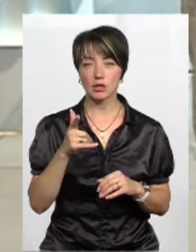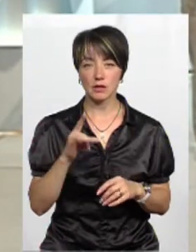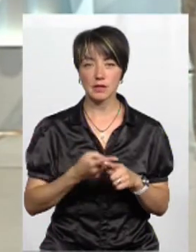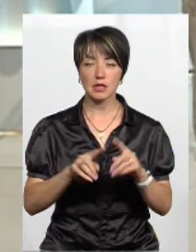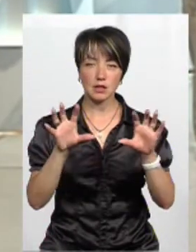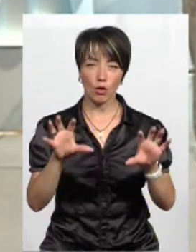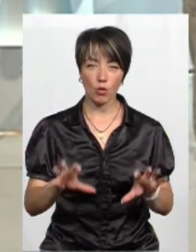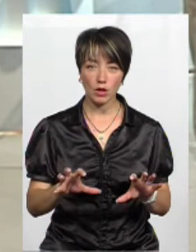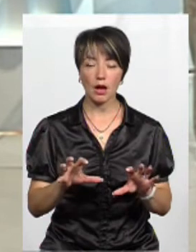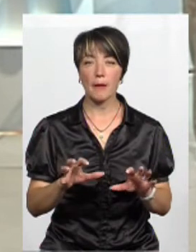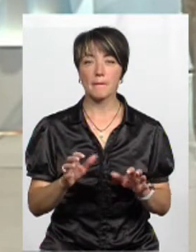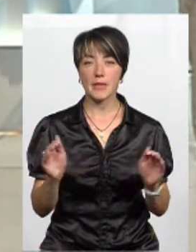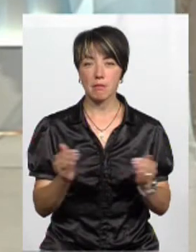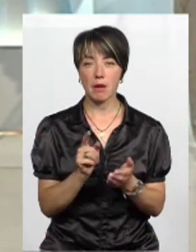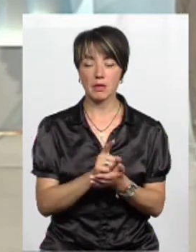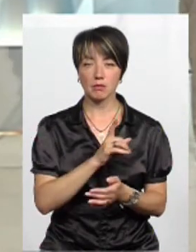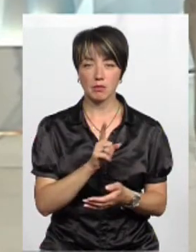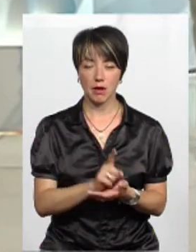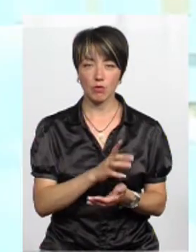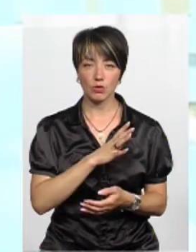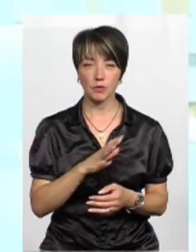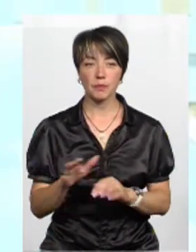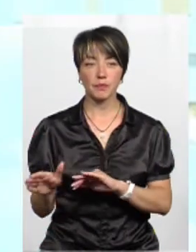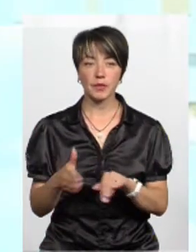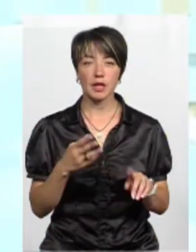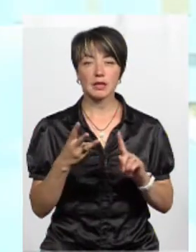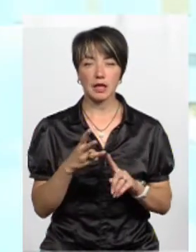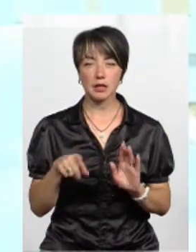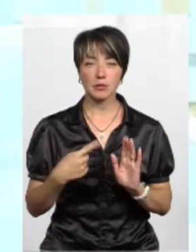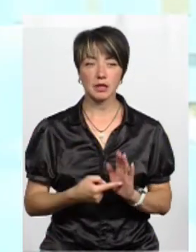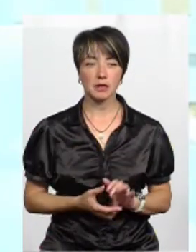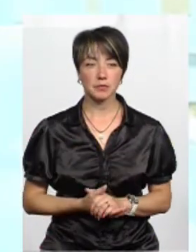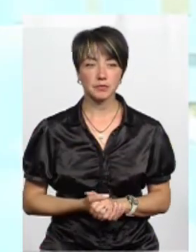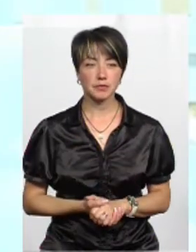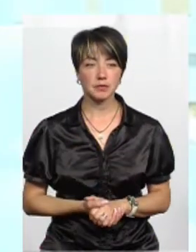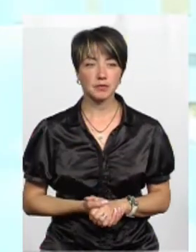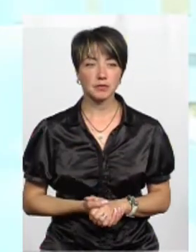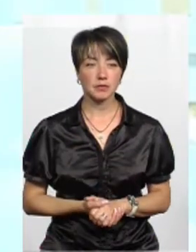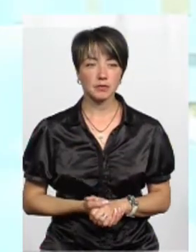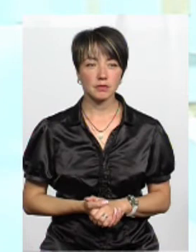3094, це закона, мінімальна пенсія має бути. Ми вас почули і маємо ще одне питання, прошу.